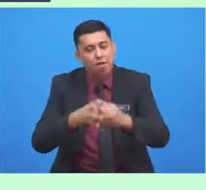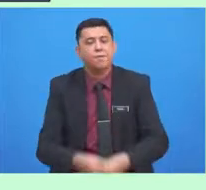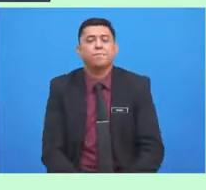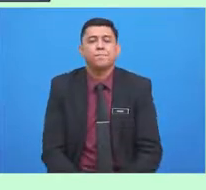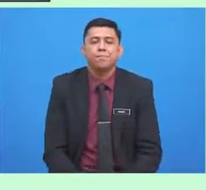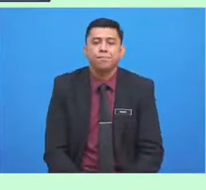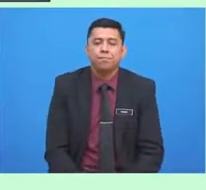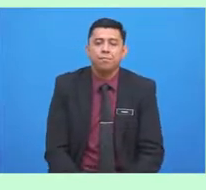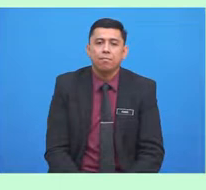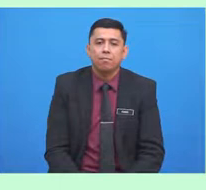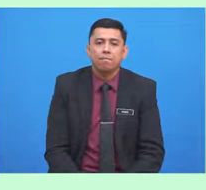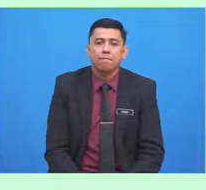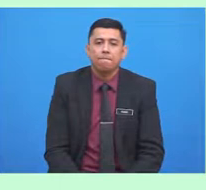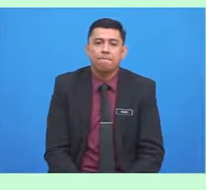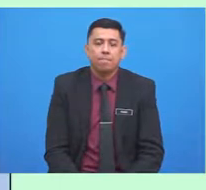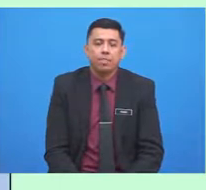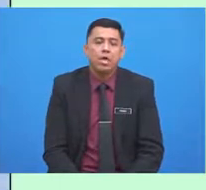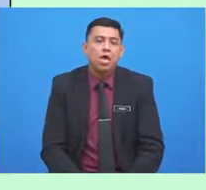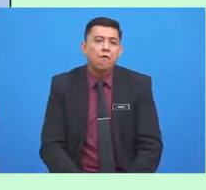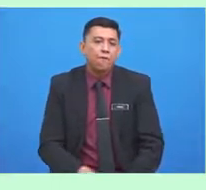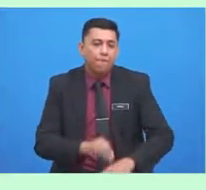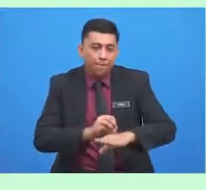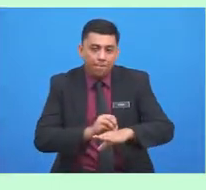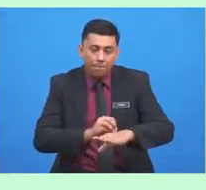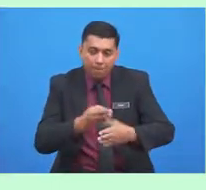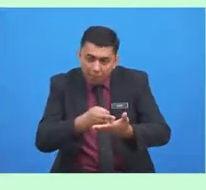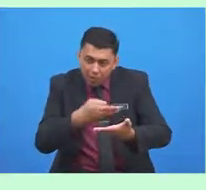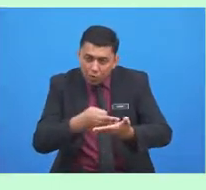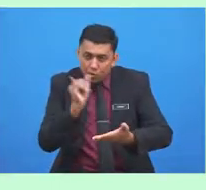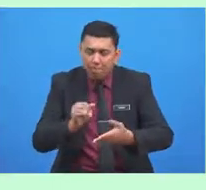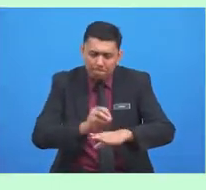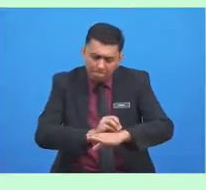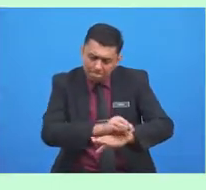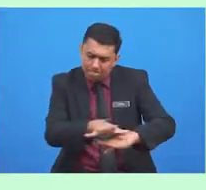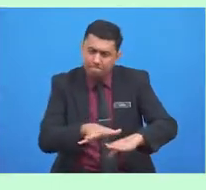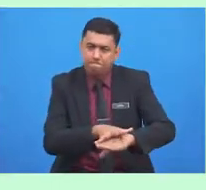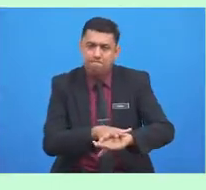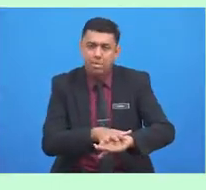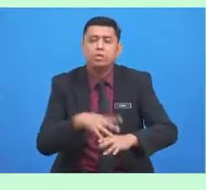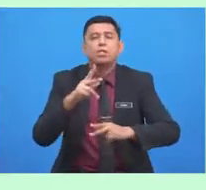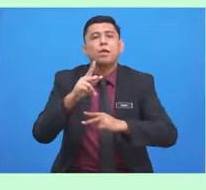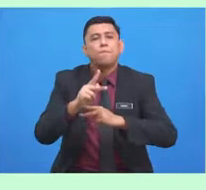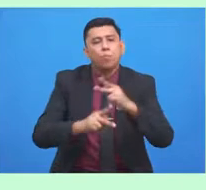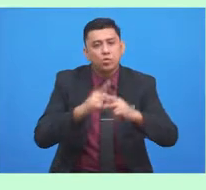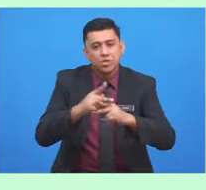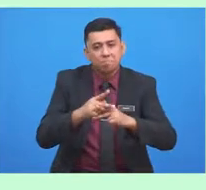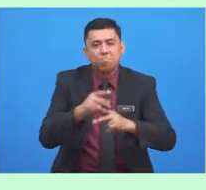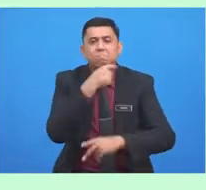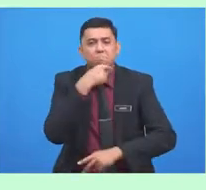Seterusnya, cikgu akan menerangkan faktor yang mempengaruhi proses sejat